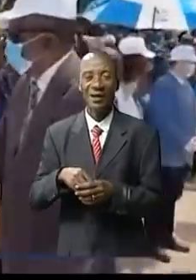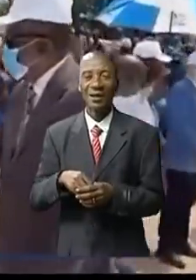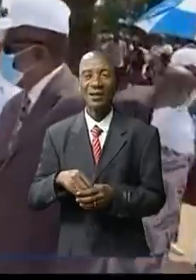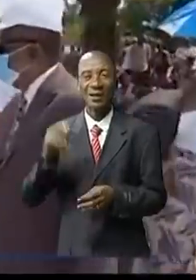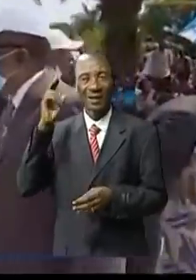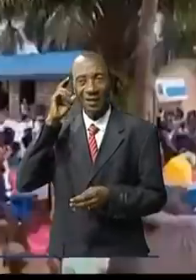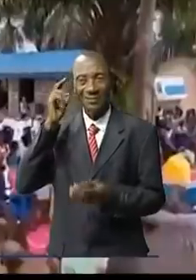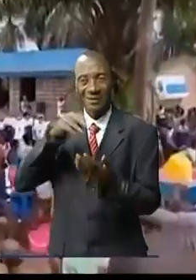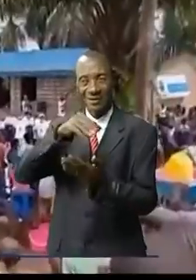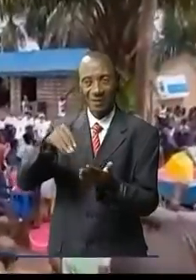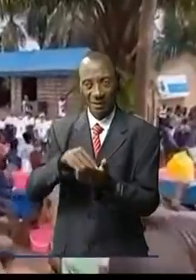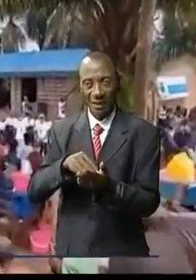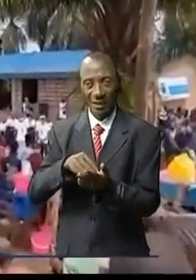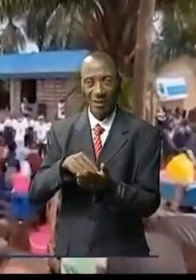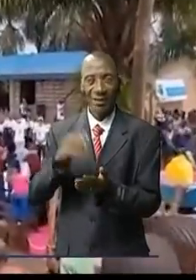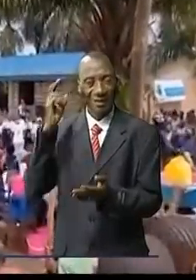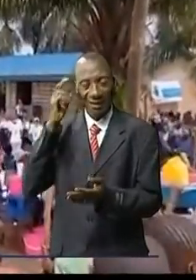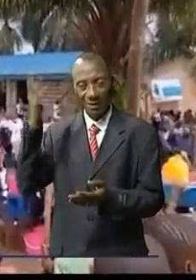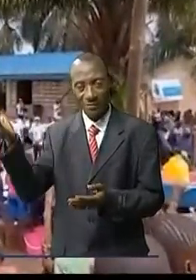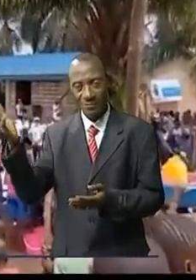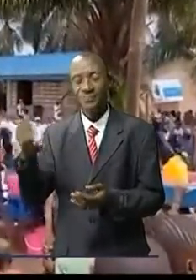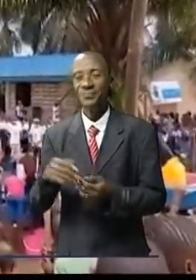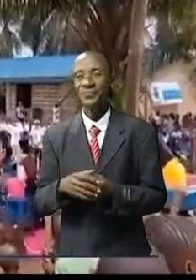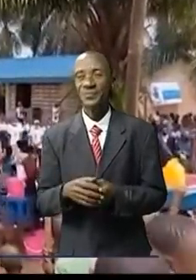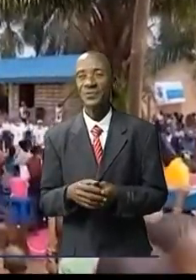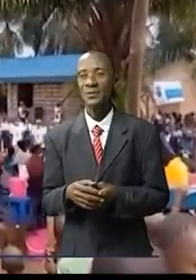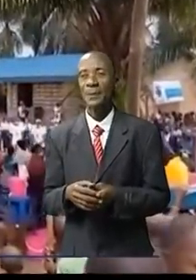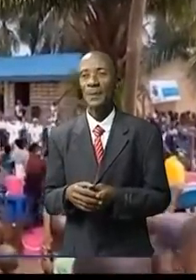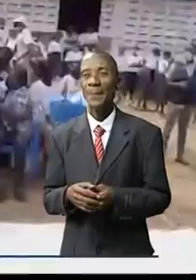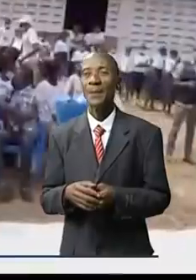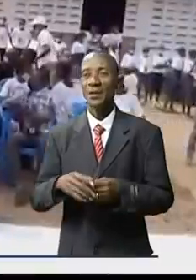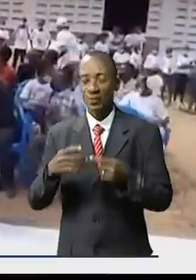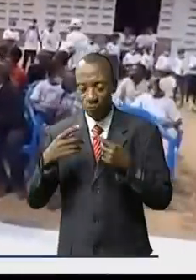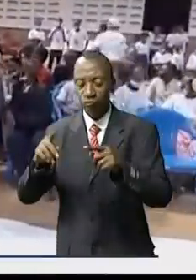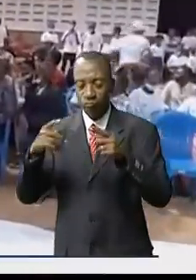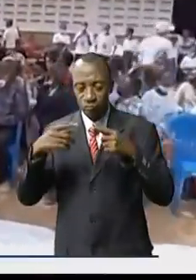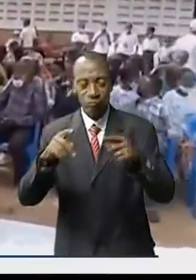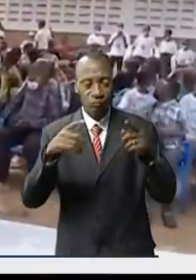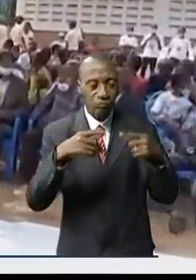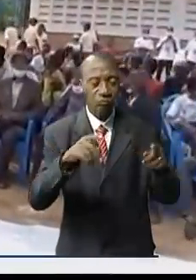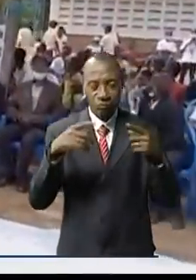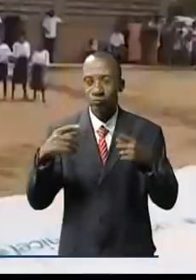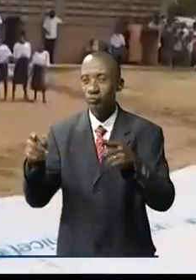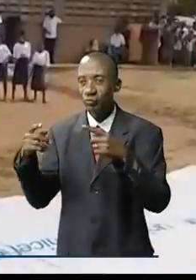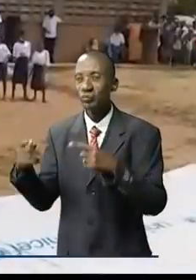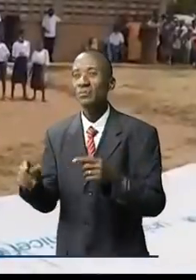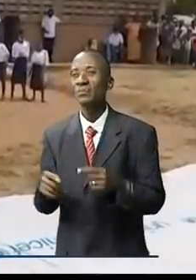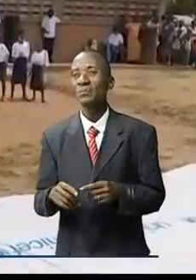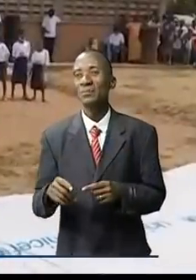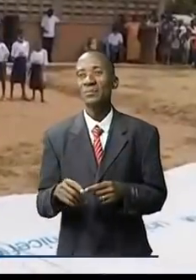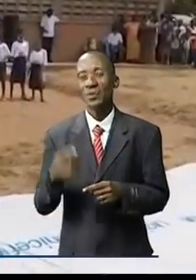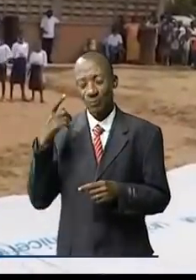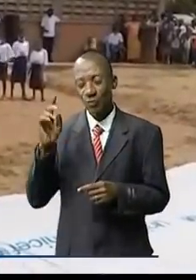d'enfants à l'école. C'est l'objectif de la campagne de scolarisation qu'il vient de lancer. Pour le directeur de la province éducationnelle,